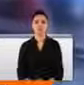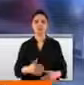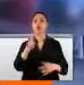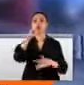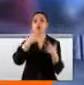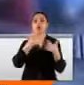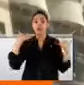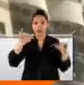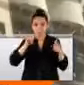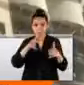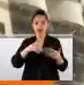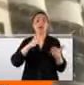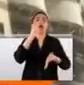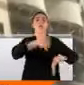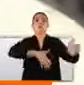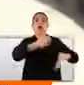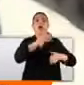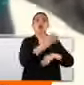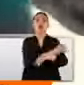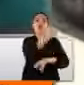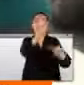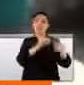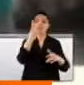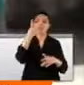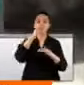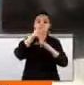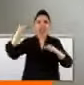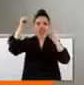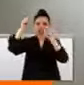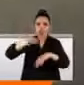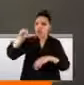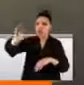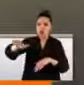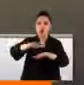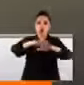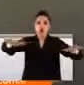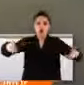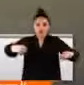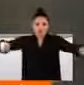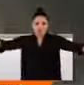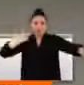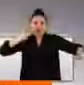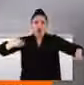Kahraman bakkal ve mahalleli 4. kattan düşen çocuğu yorganla yakaladı.